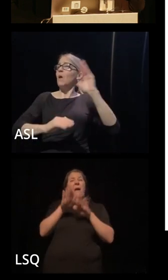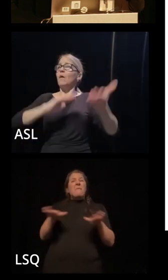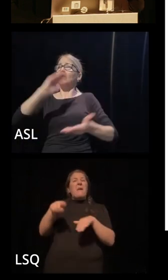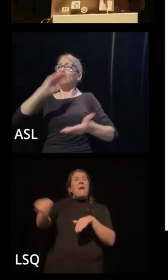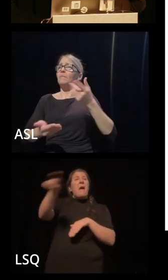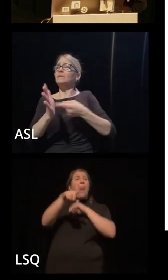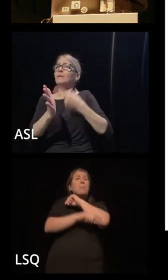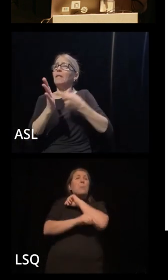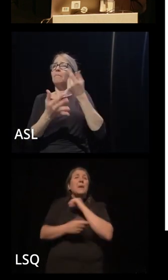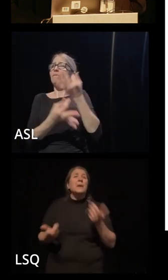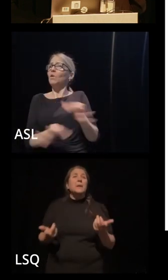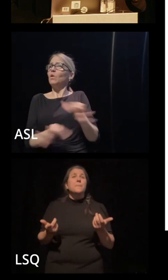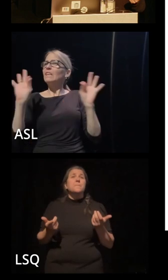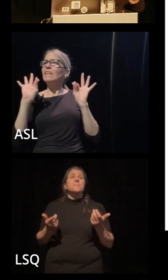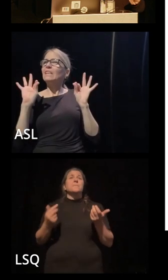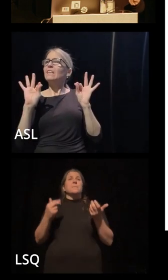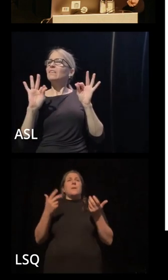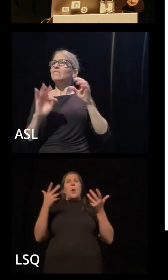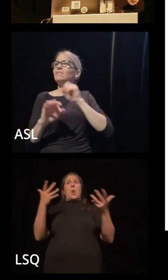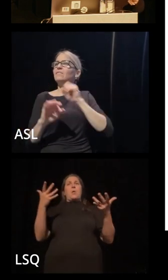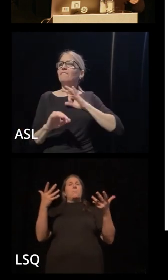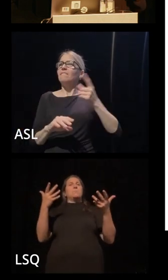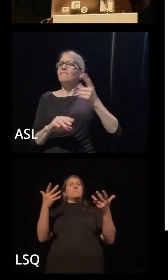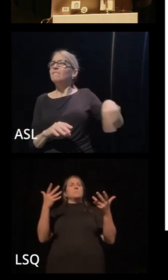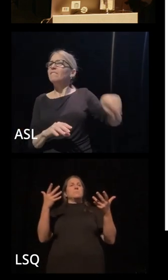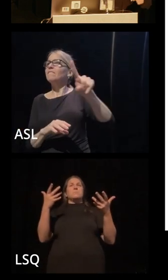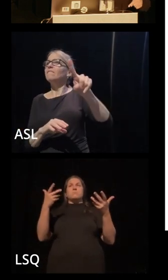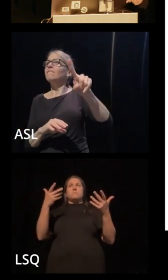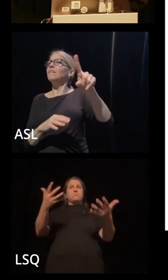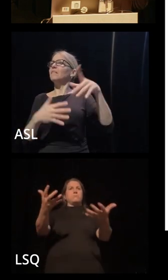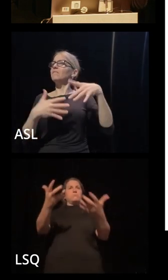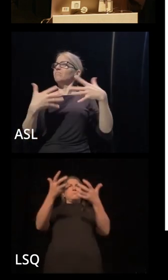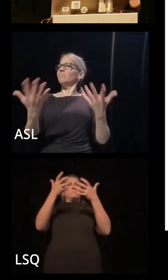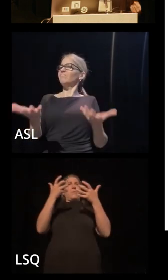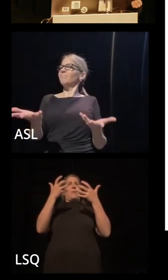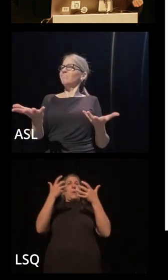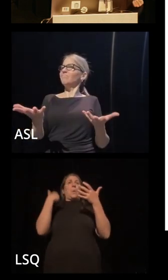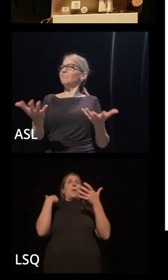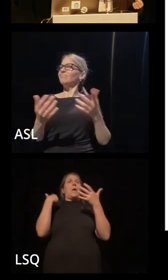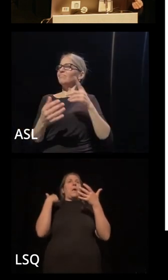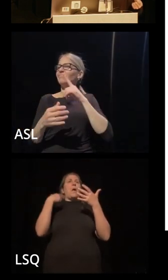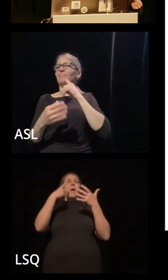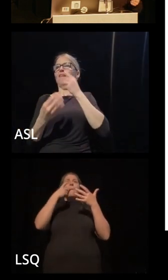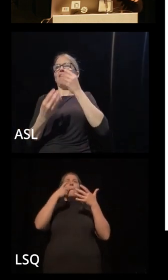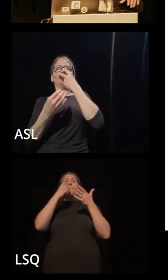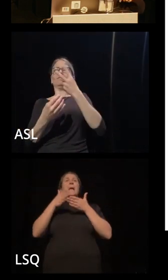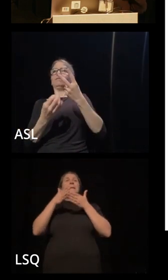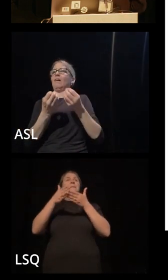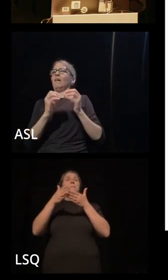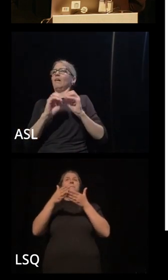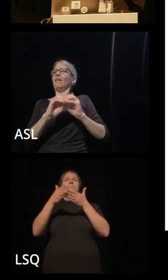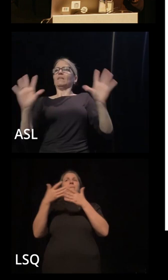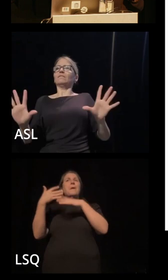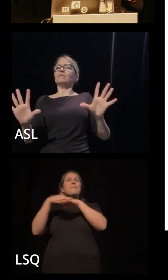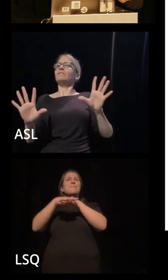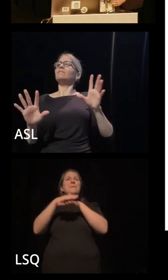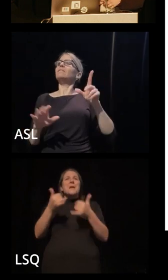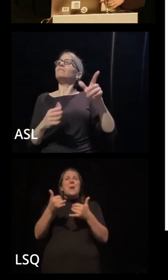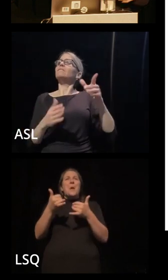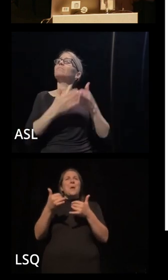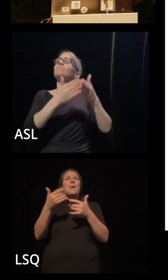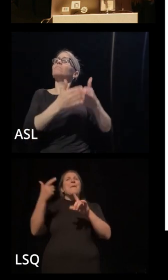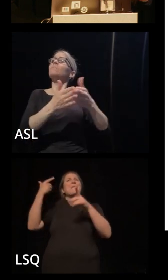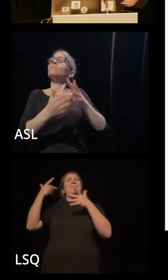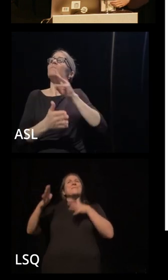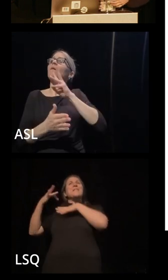les mondes, c'était également une façon de parler de cette maritimité-là qui a toujours un écho aujourd'hui et qu'on recherche en